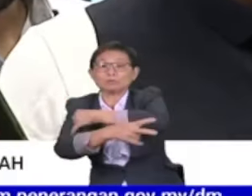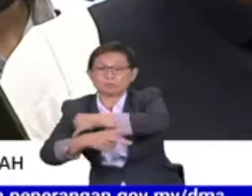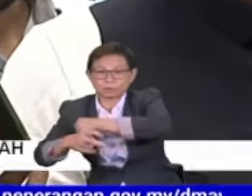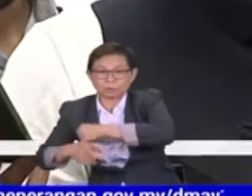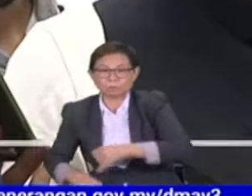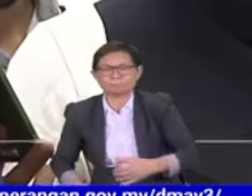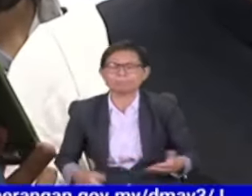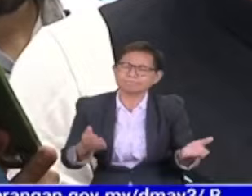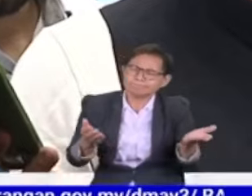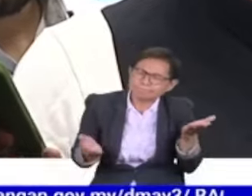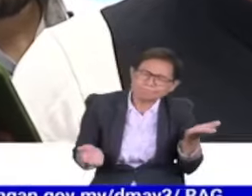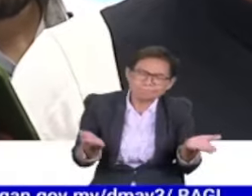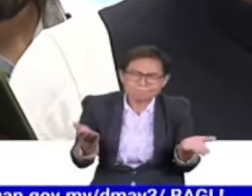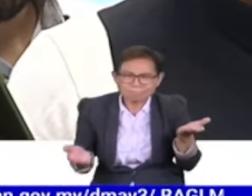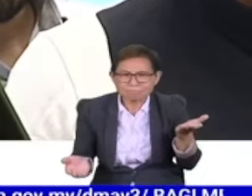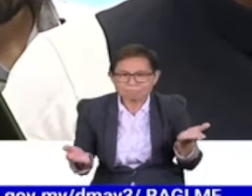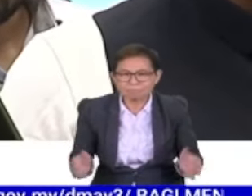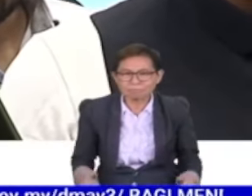Probability